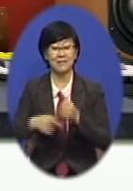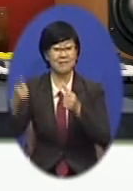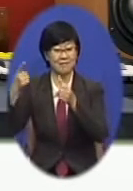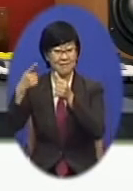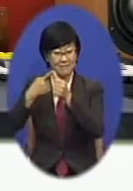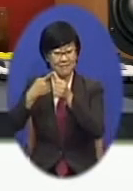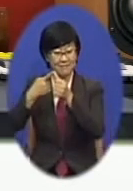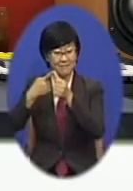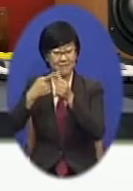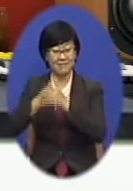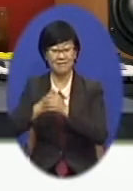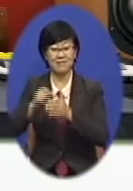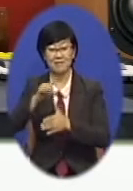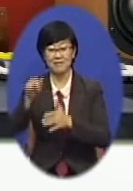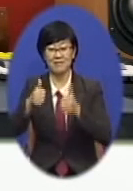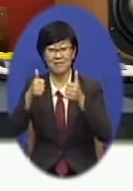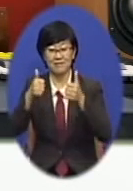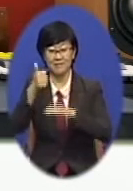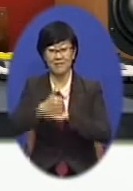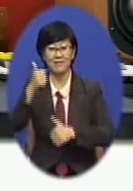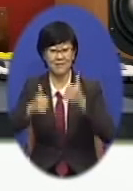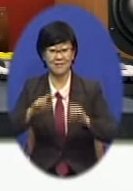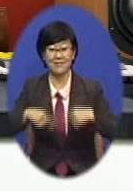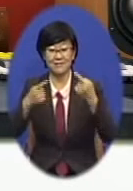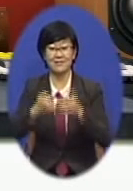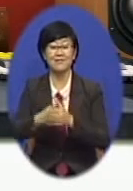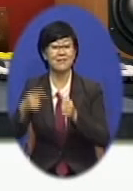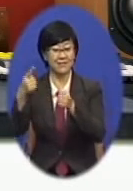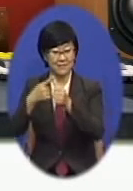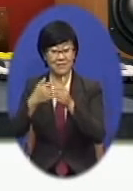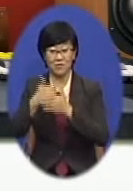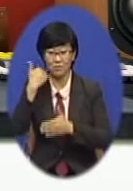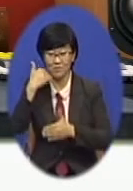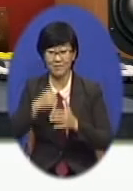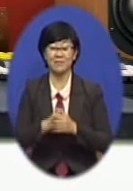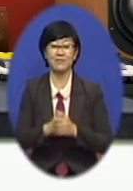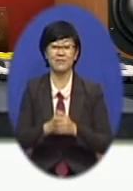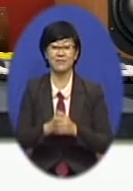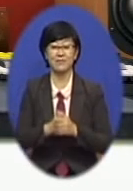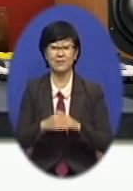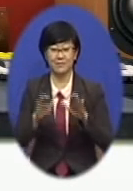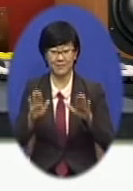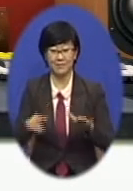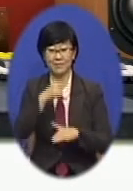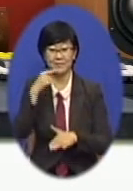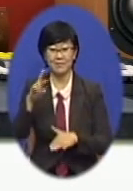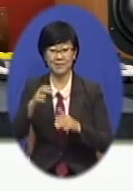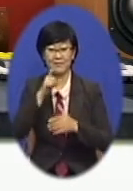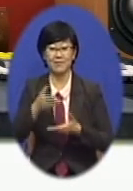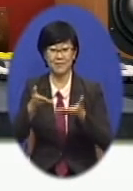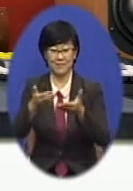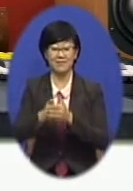금요일 월말 결선에 나가실 장원, 과연 어떤 분인지 오늘 홍삼